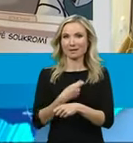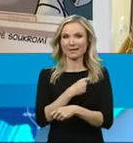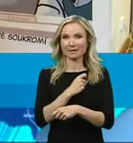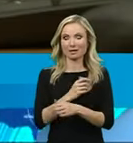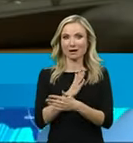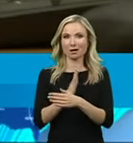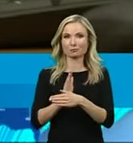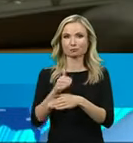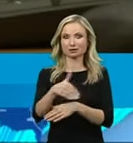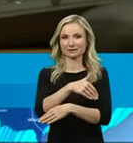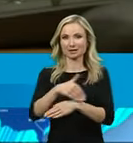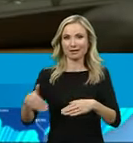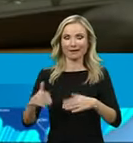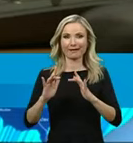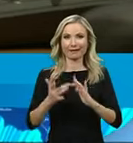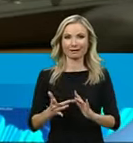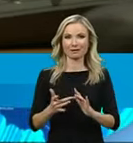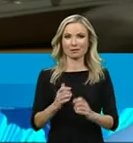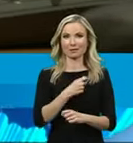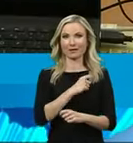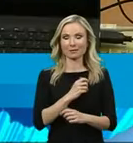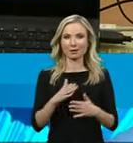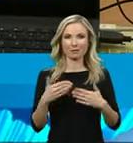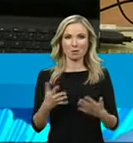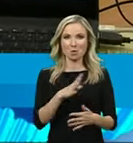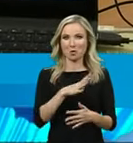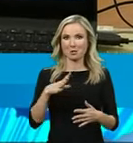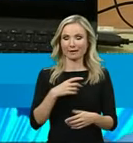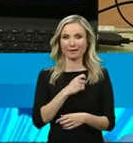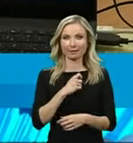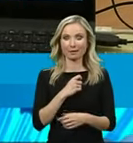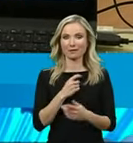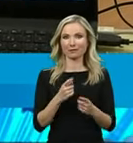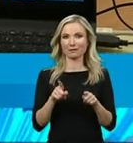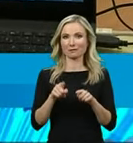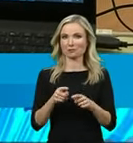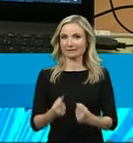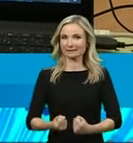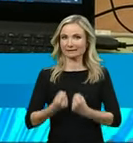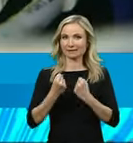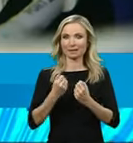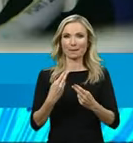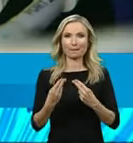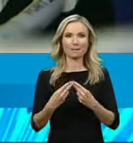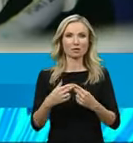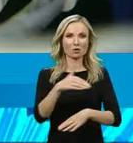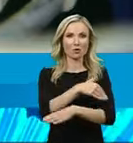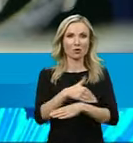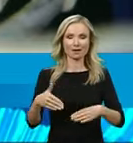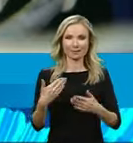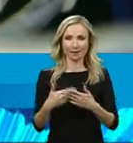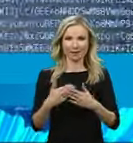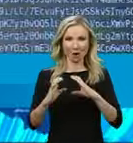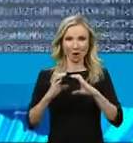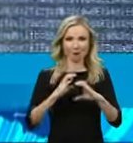té kybernetické nebo běžné reálné oblasti, je zde masivní. To znamená, ta komunikační síť, která v rámci